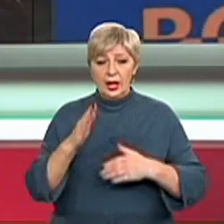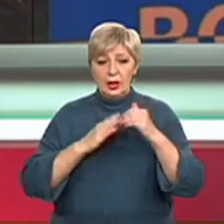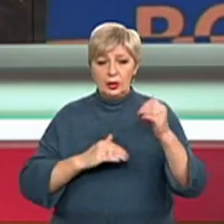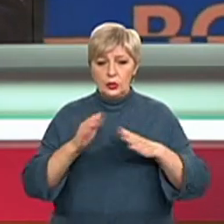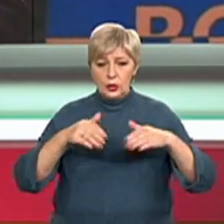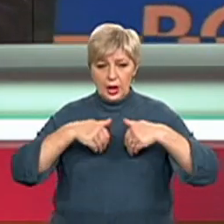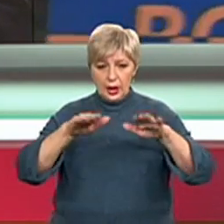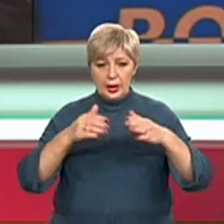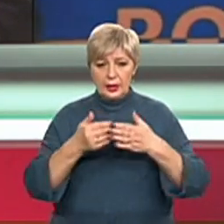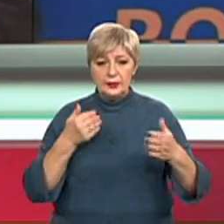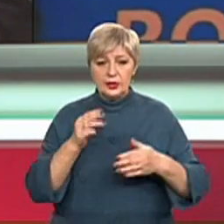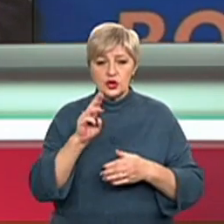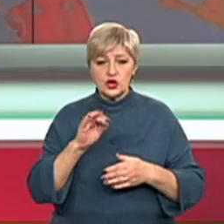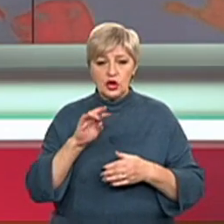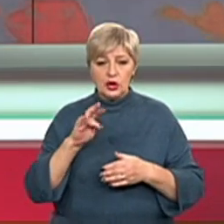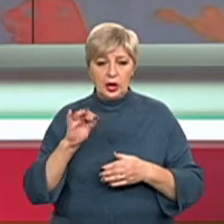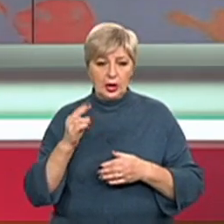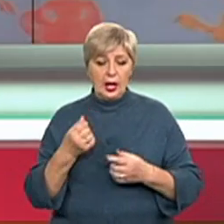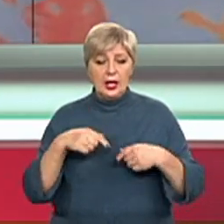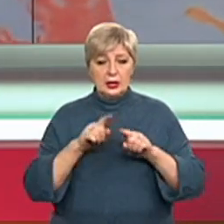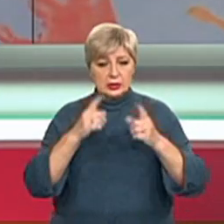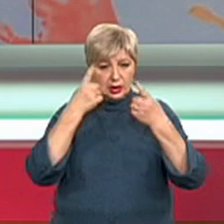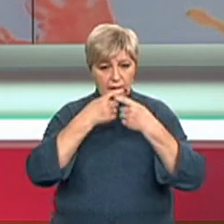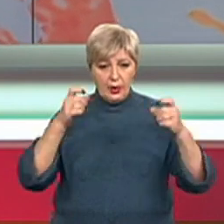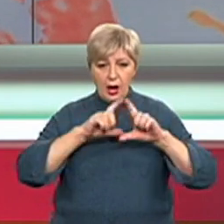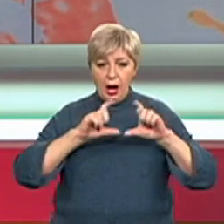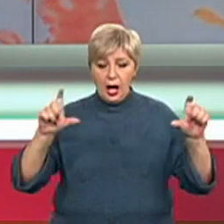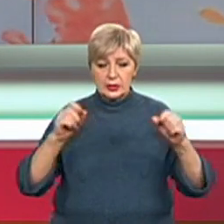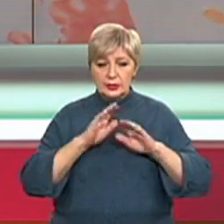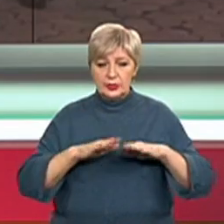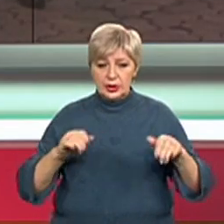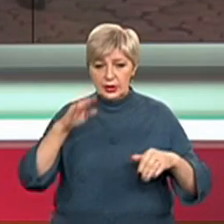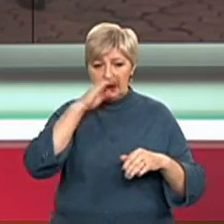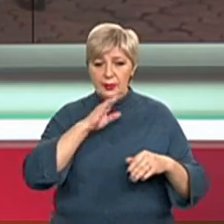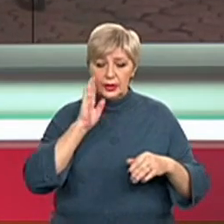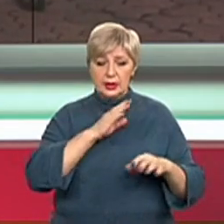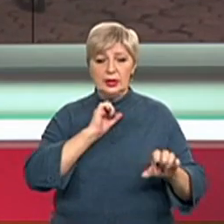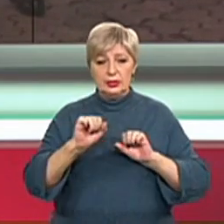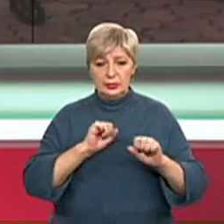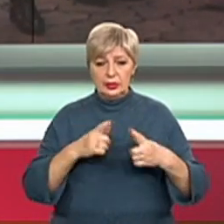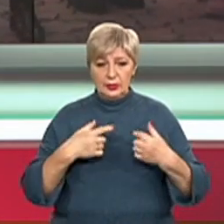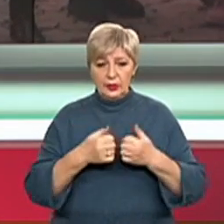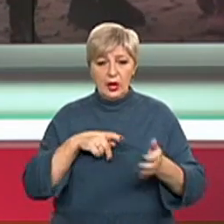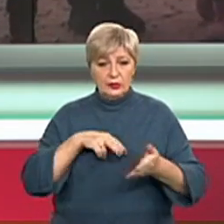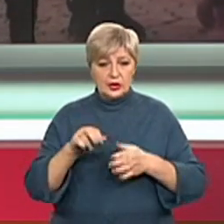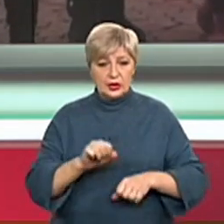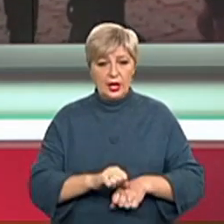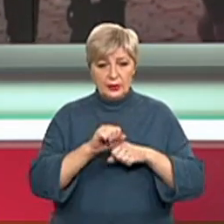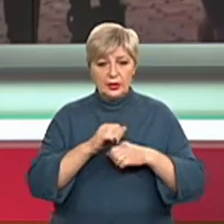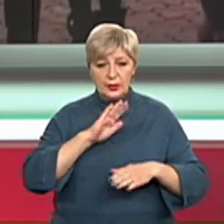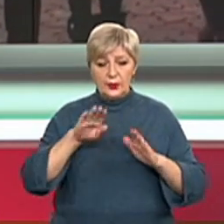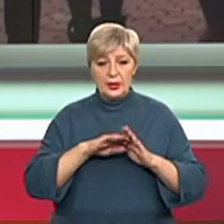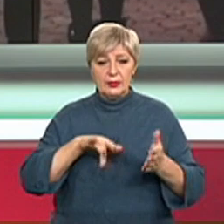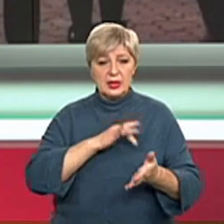Руки геть від шинника. З таким гаслом діти, батьки та керівники гуртків вийшли на мітинг під міську раду. Зібралось